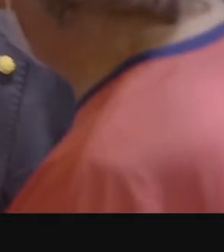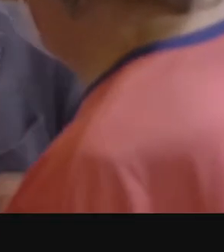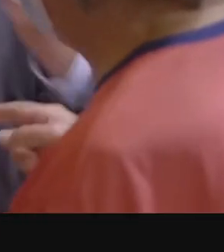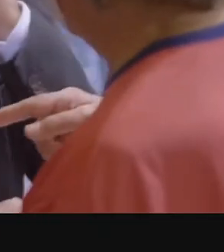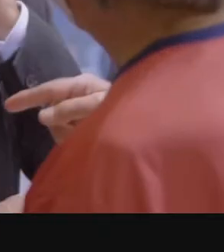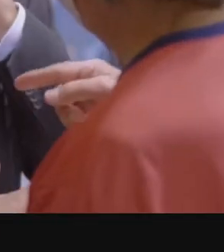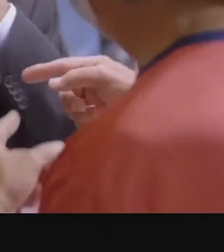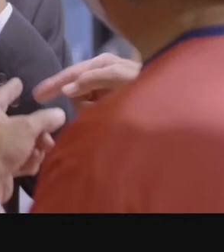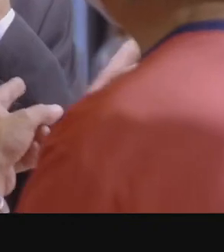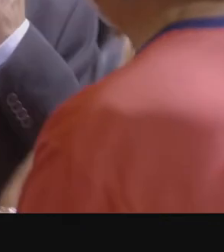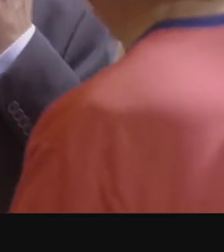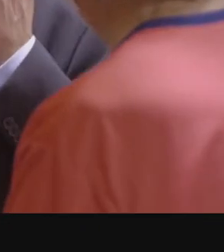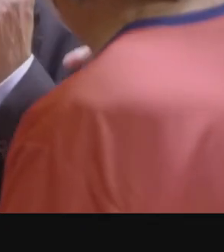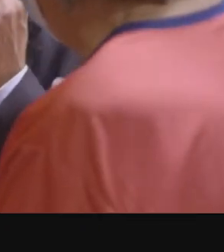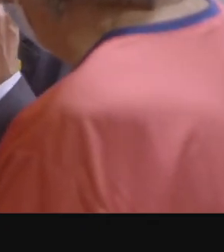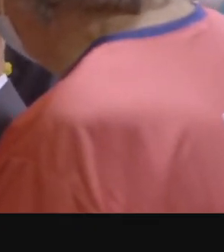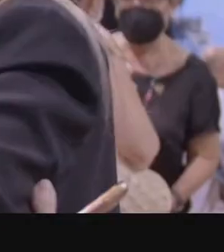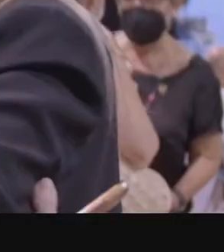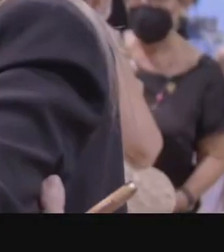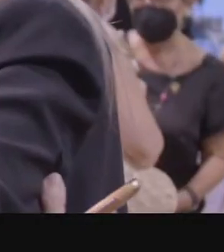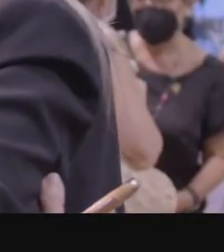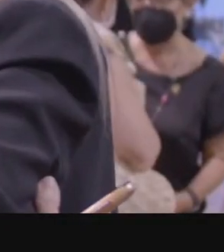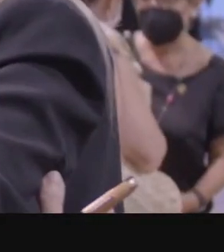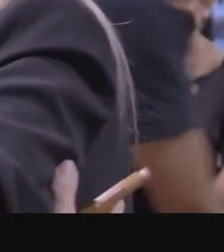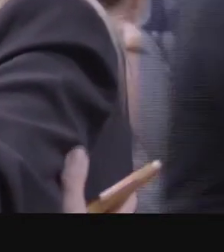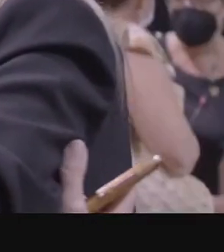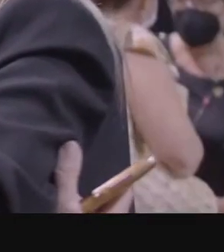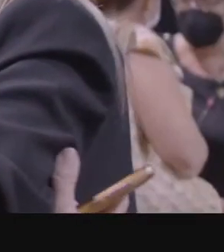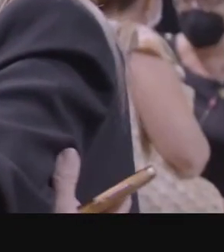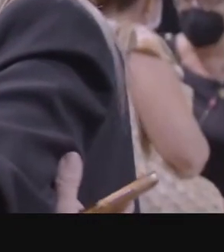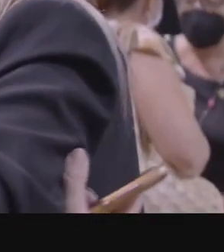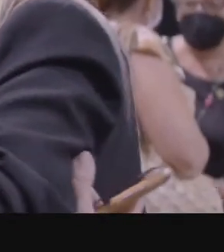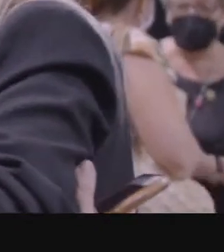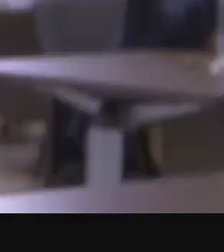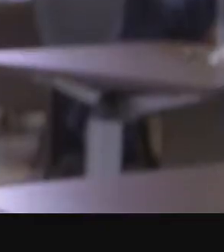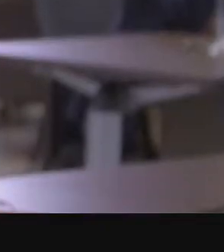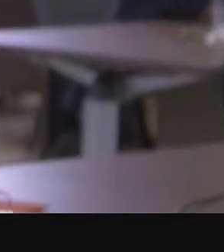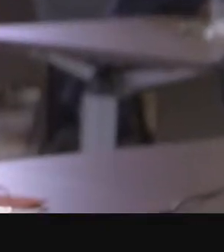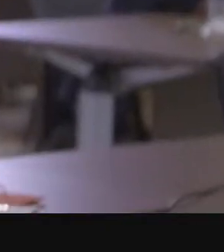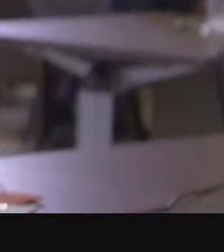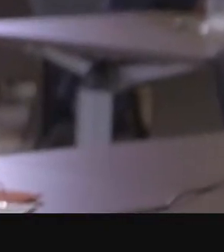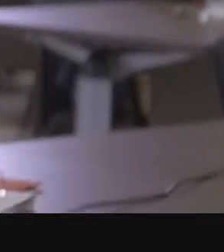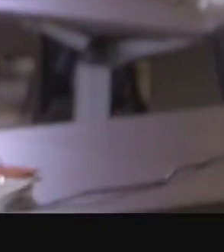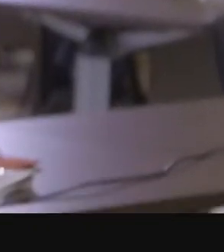impuls d'energia, notes el suport, notes l'estima.